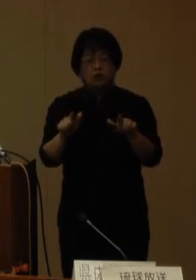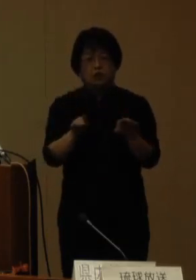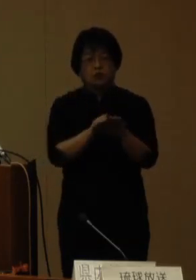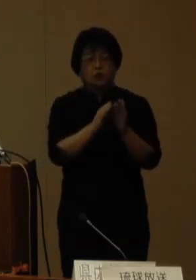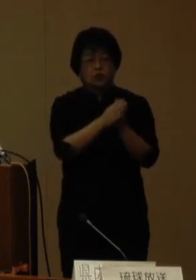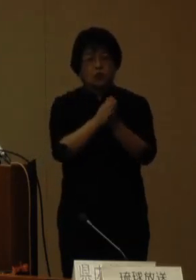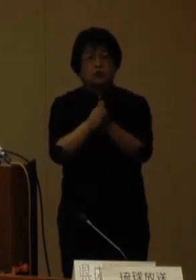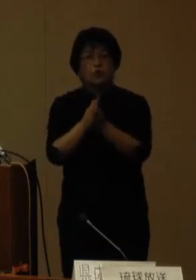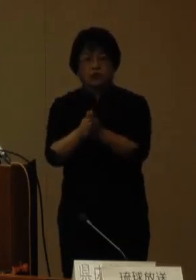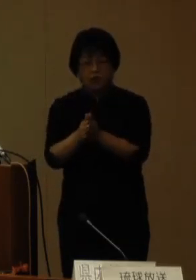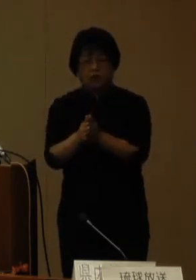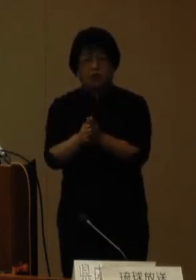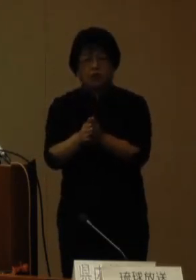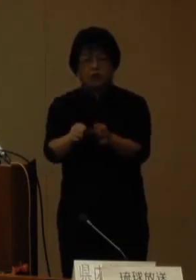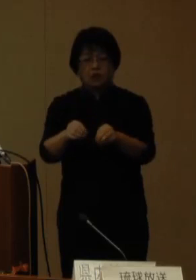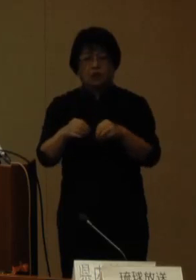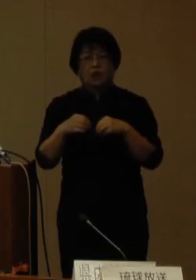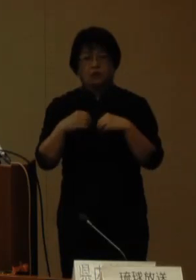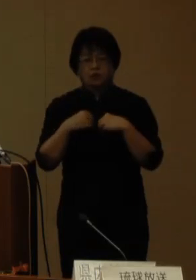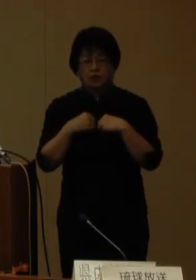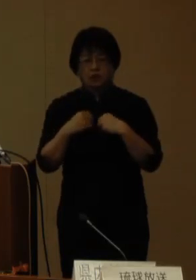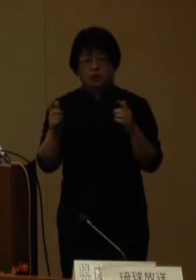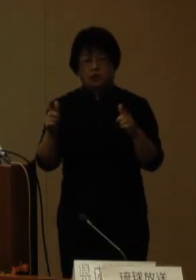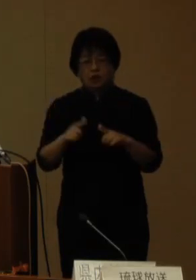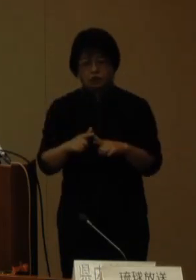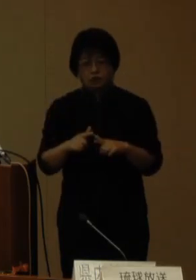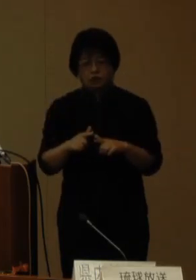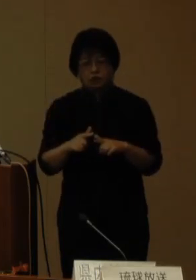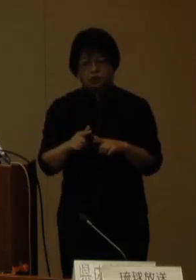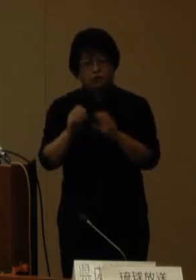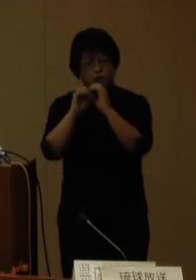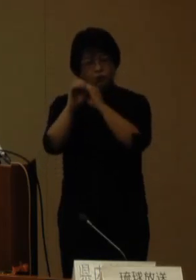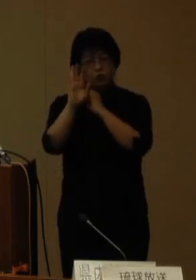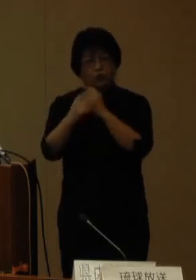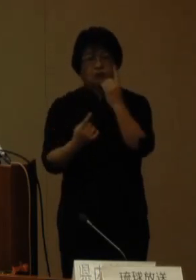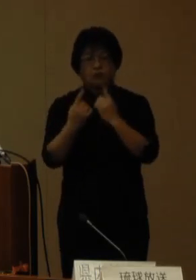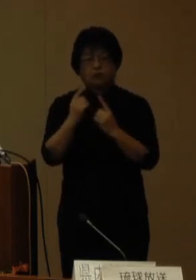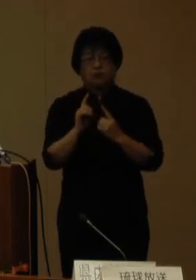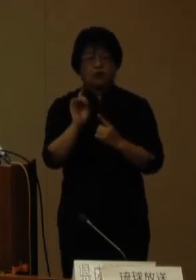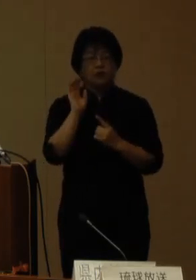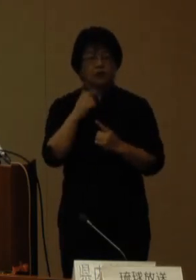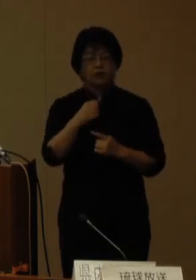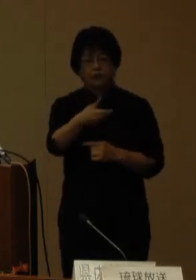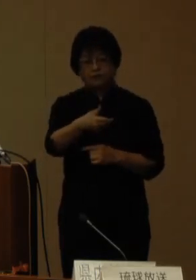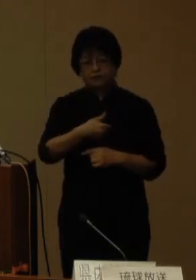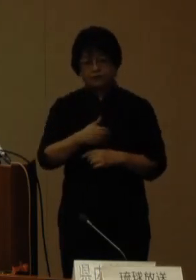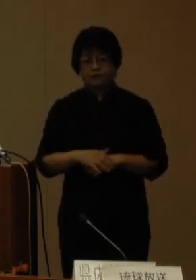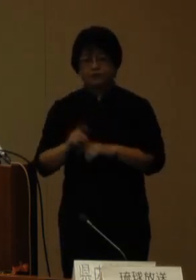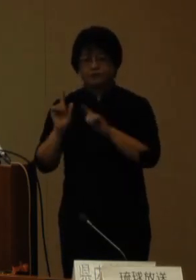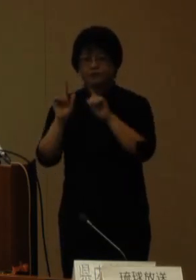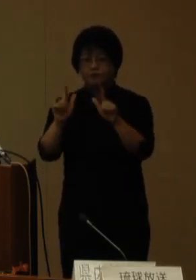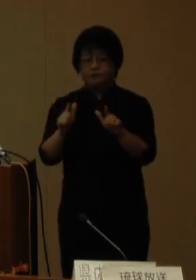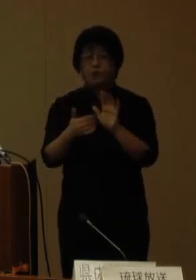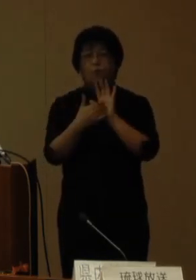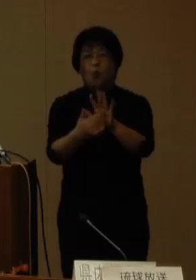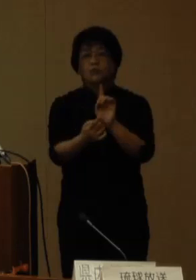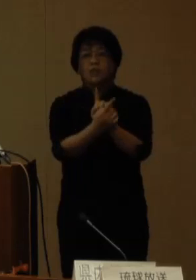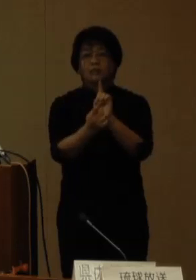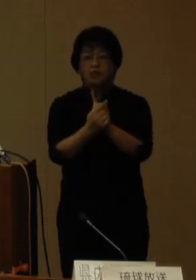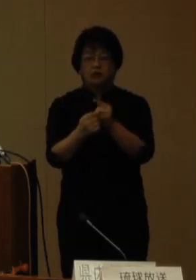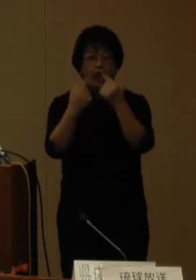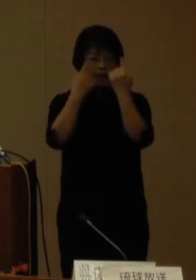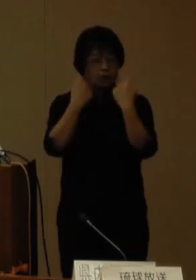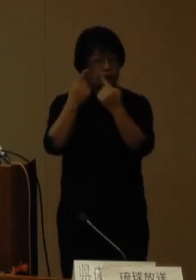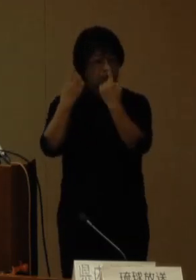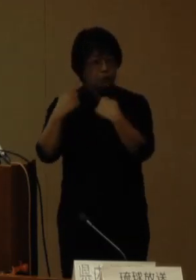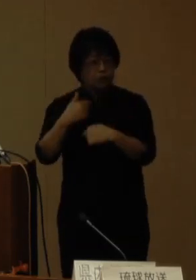ような、根拠といいますか、見通しはお持ちなんでしょうか。 繰り返し申し上げておりますけれども、感染防止対策は一人一人ができる